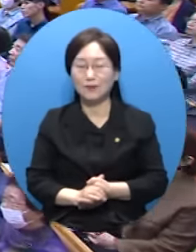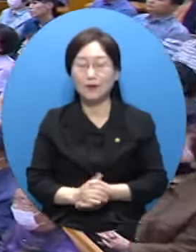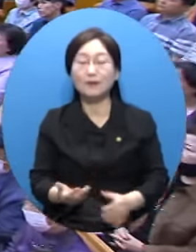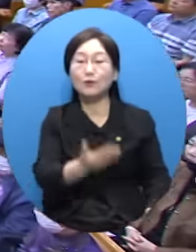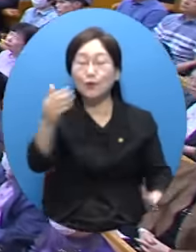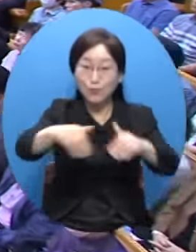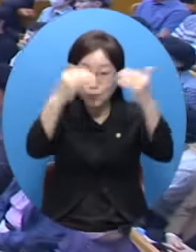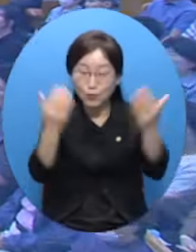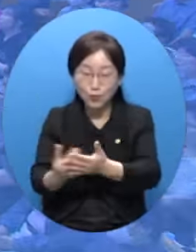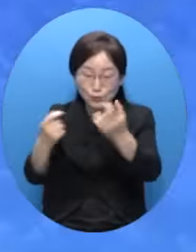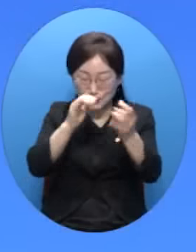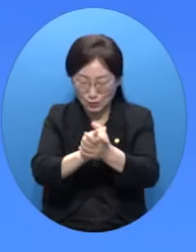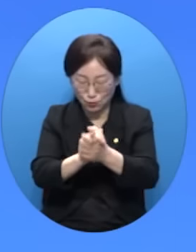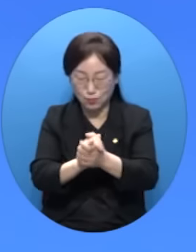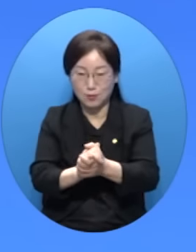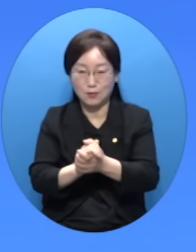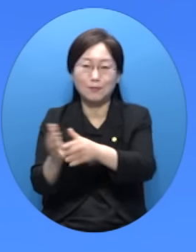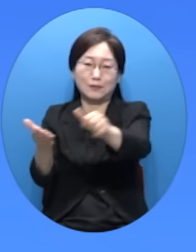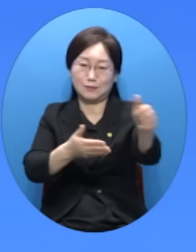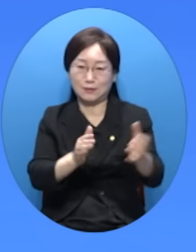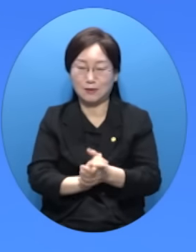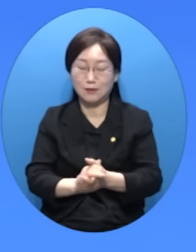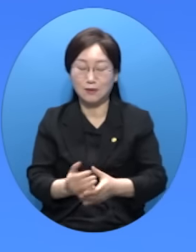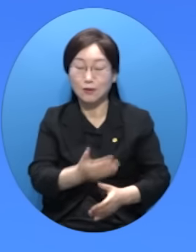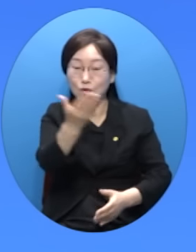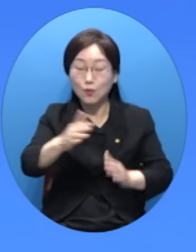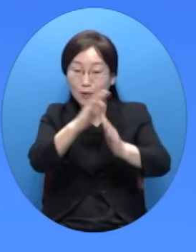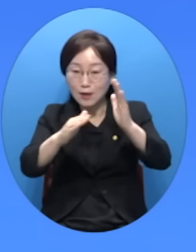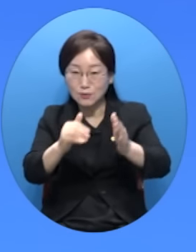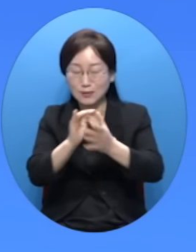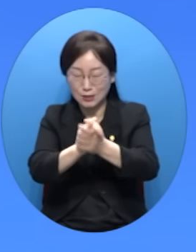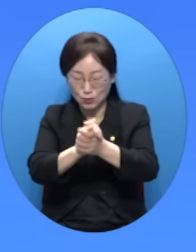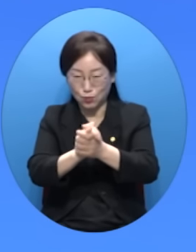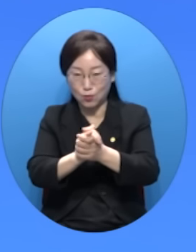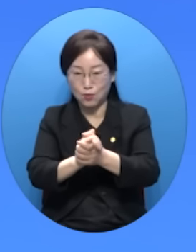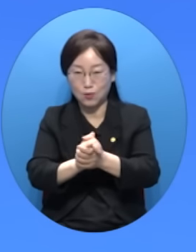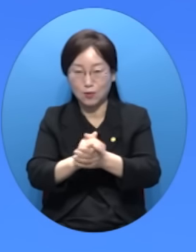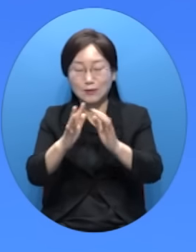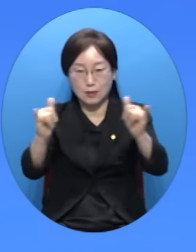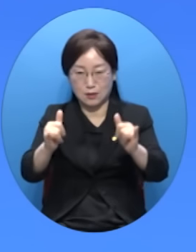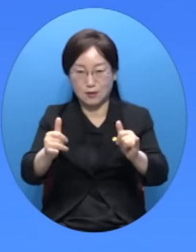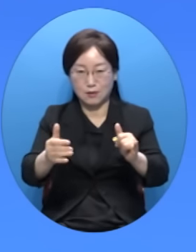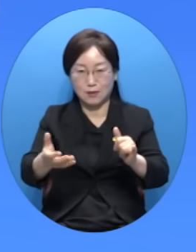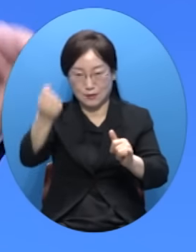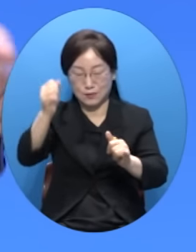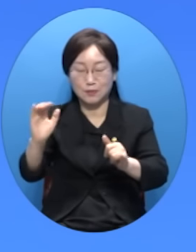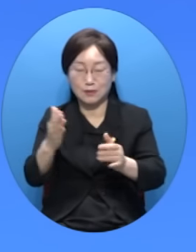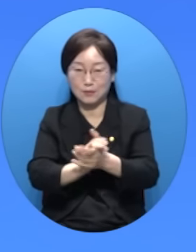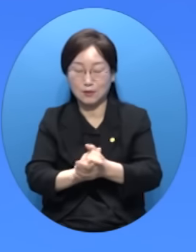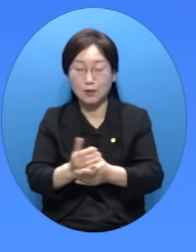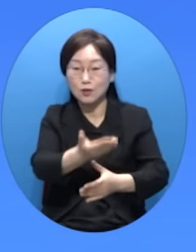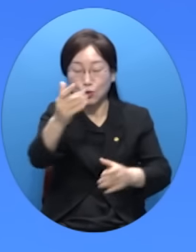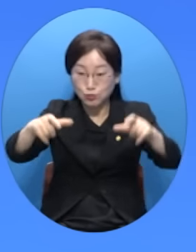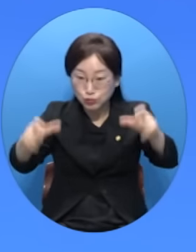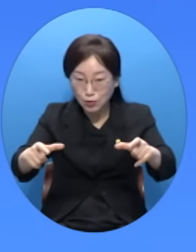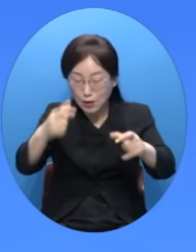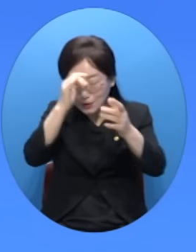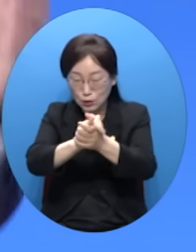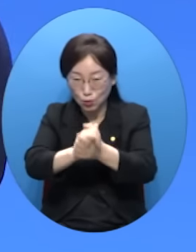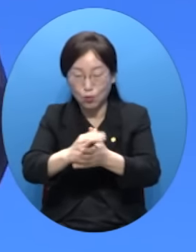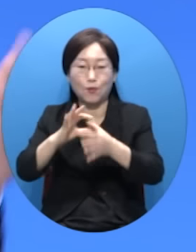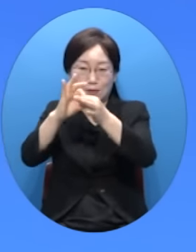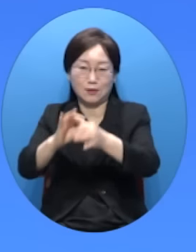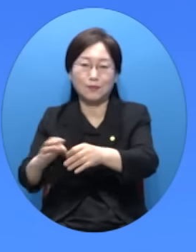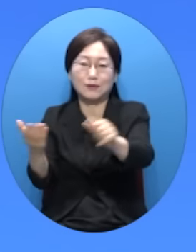여러분 모두 기도의 사람들이 되길 바랍니다. 여러분의 가정이 기도의 집이 되길 바랍니다. 여러분 구역이 기도의 집이 되길 바랍니다.